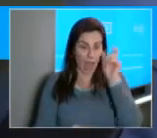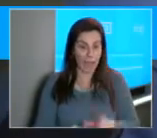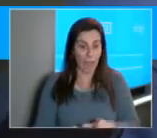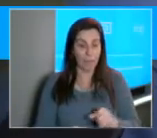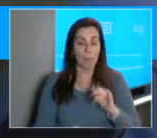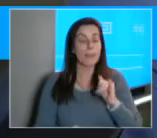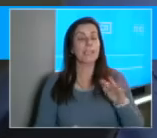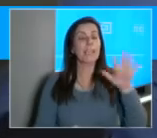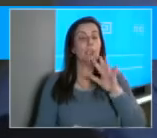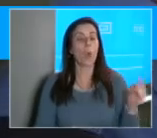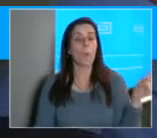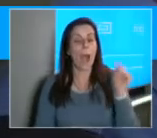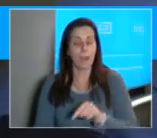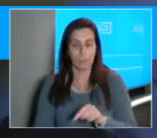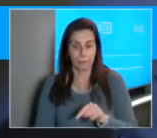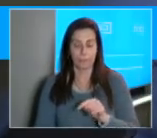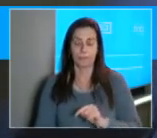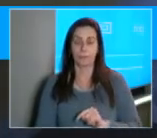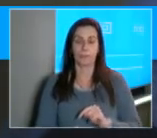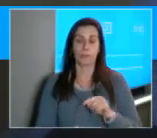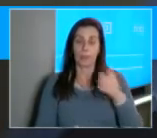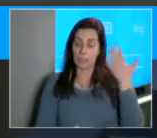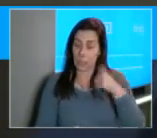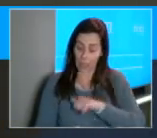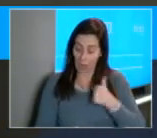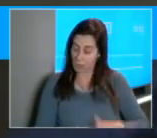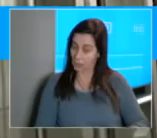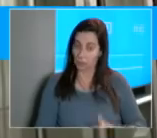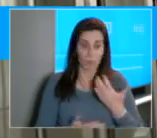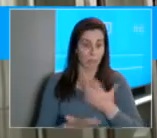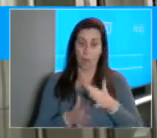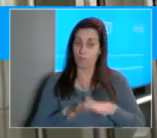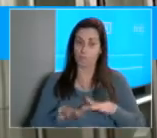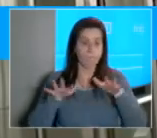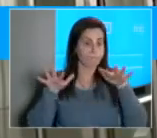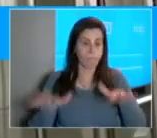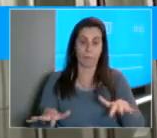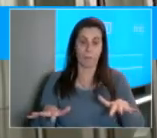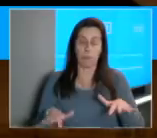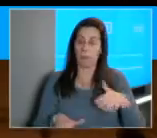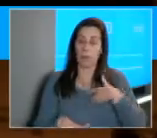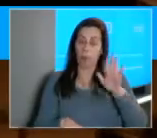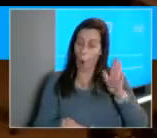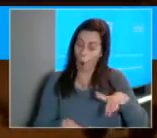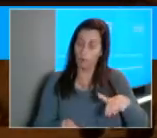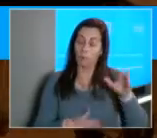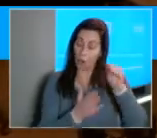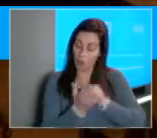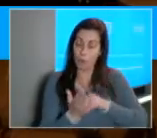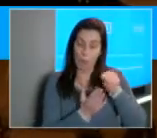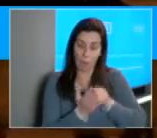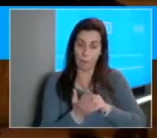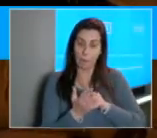הגיע מהאזורים הנגועים. קודם זה היה רק סין, והעסק הזה, כמו שאמרתי, מתגלגל, ואנחנו מקבלים עוד רשימה של